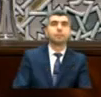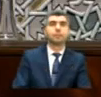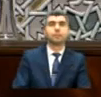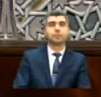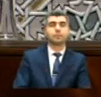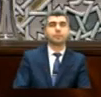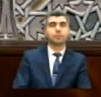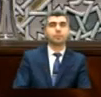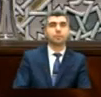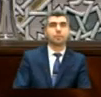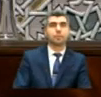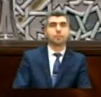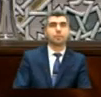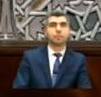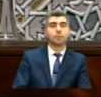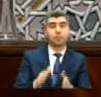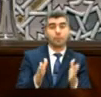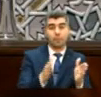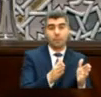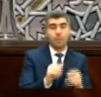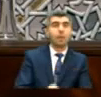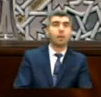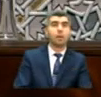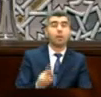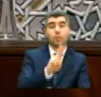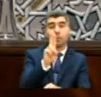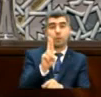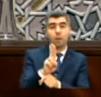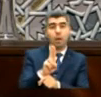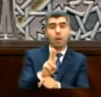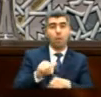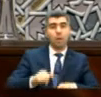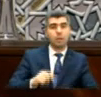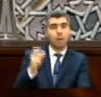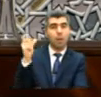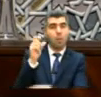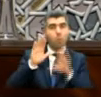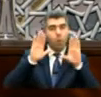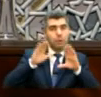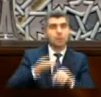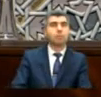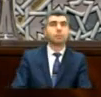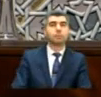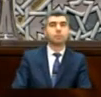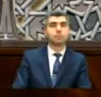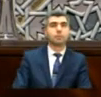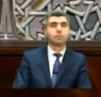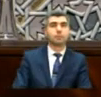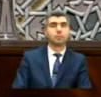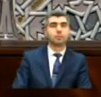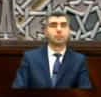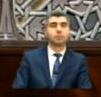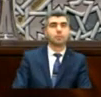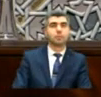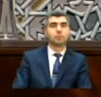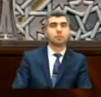سلامتكم. ننتقل إلى قطاع الأوقاف والشؤون الإسلامية. مرحبا سيد الوزير.